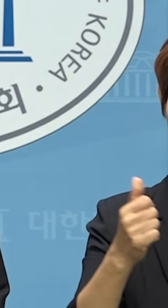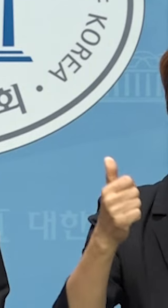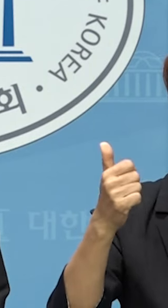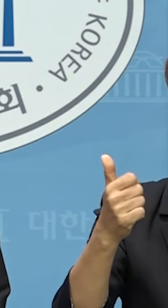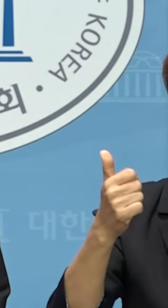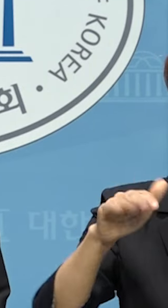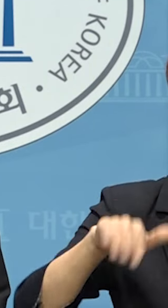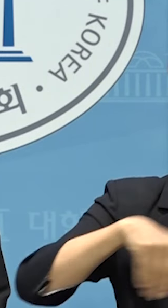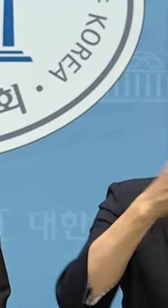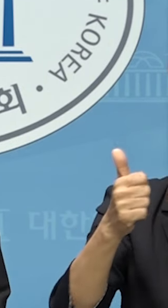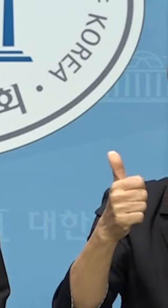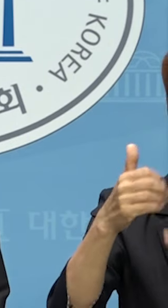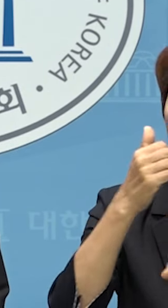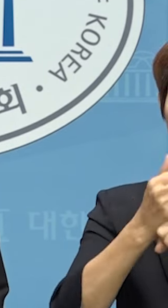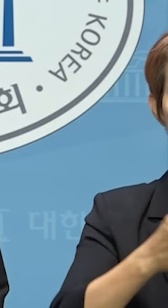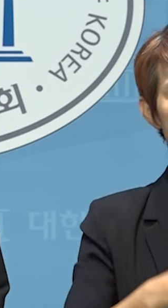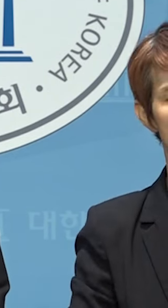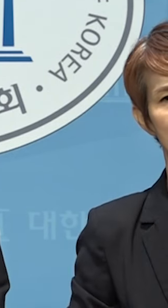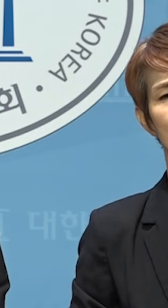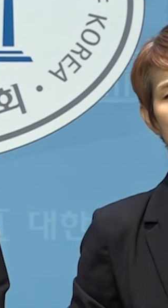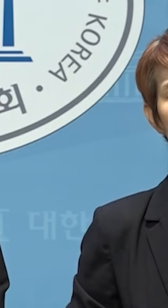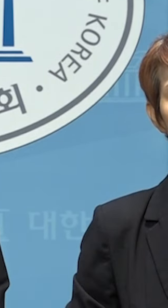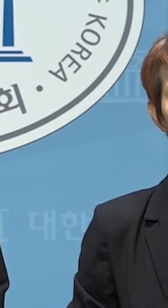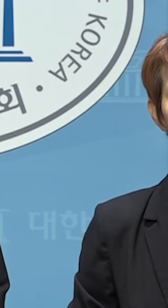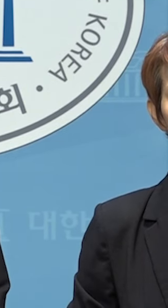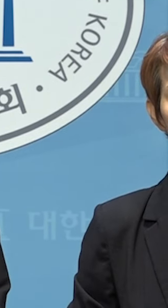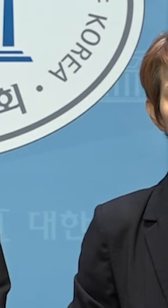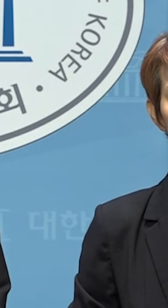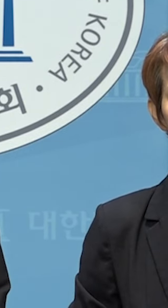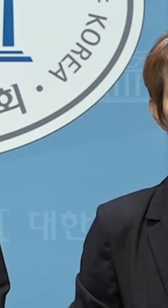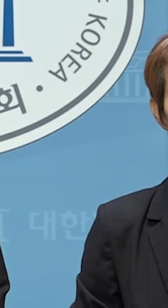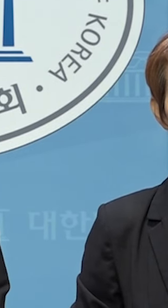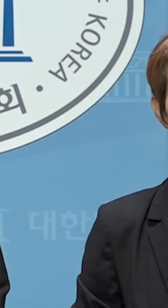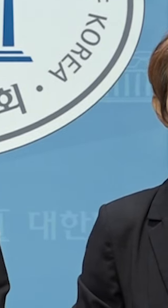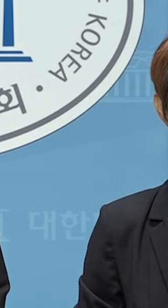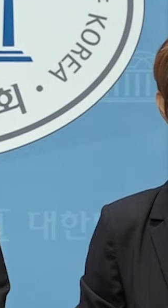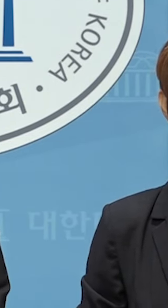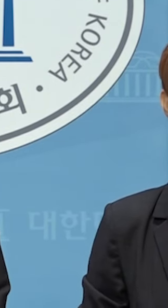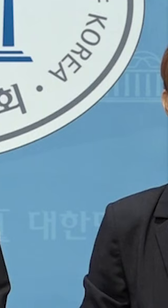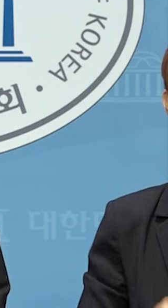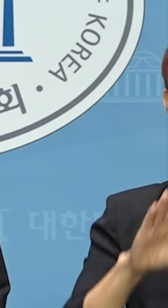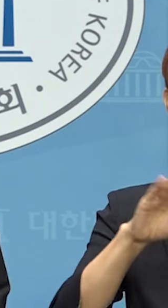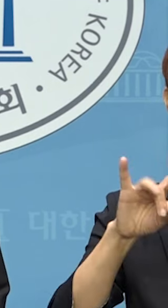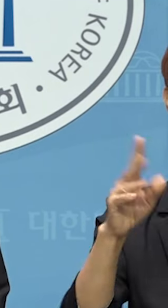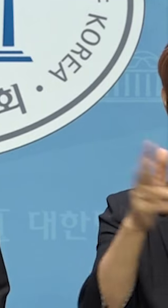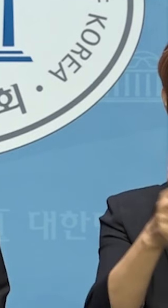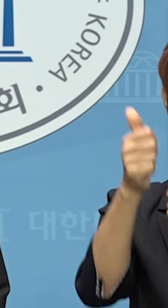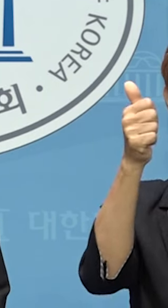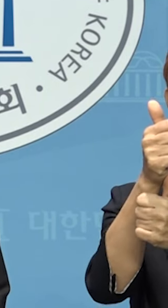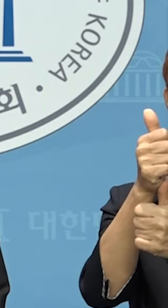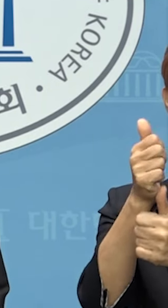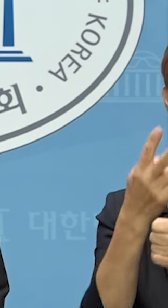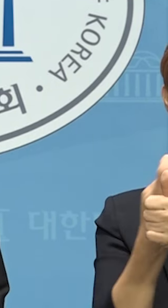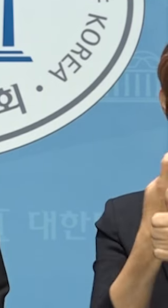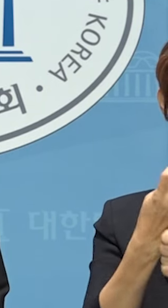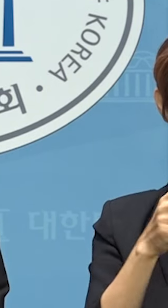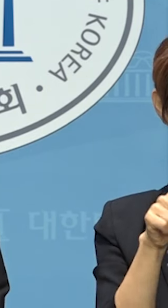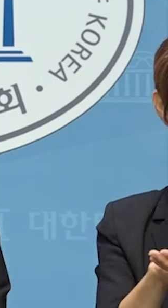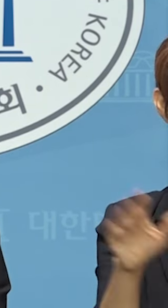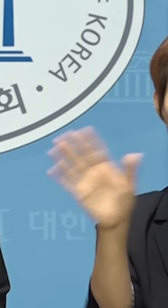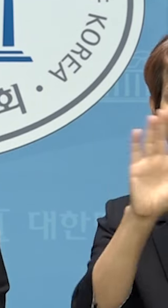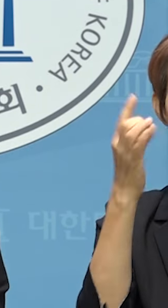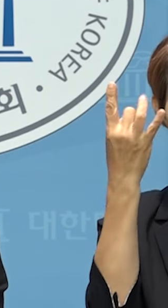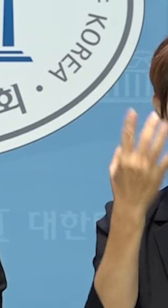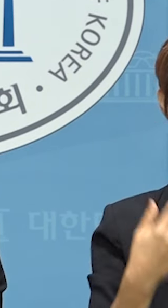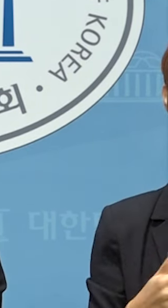하겠다며 르고 있습니다 탄핵 대상으로 명시되 있지 않은 방통이 위원장까지